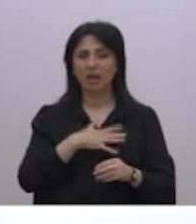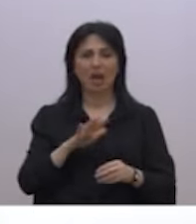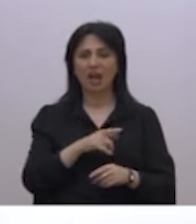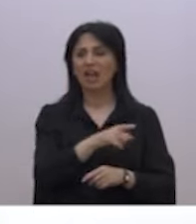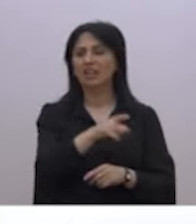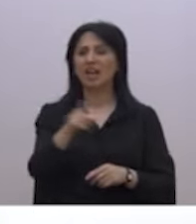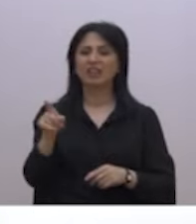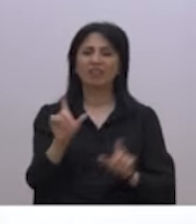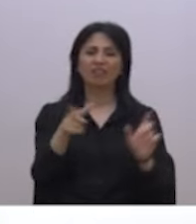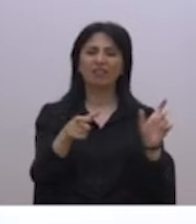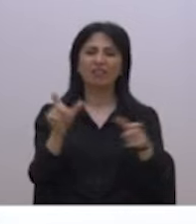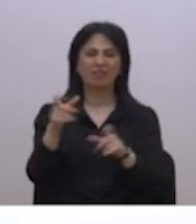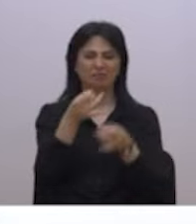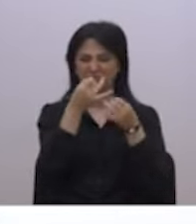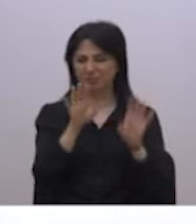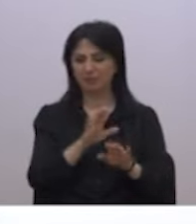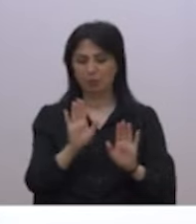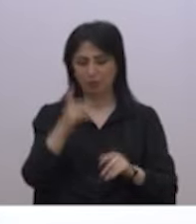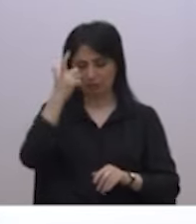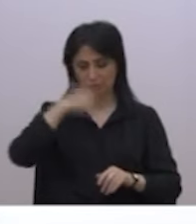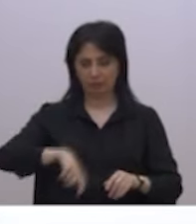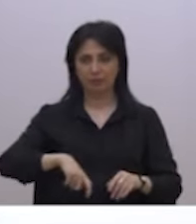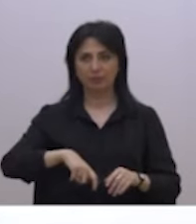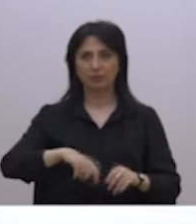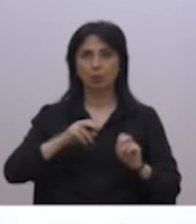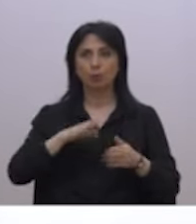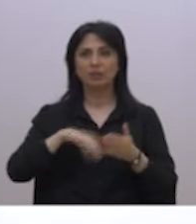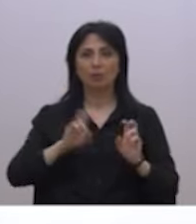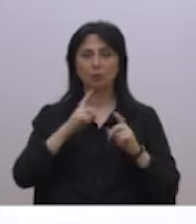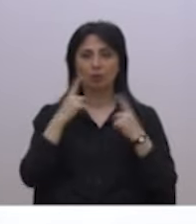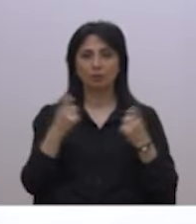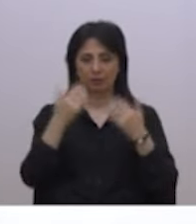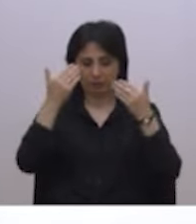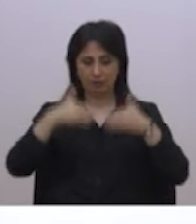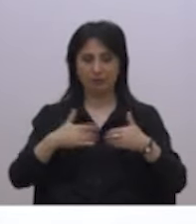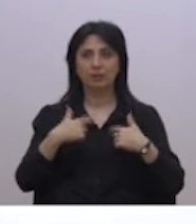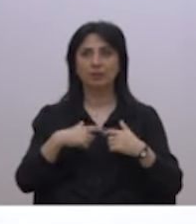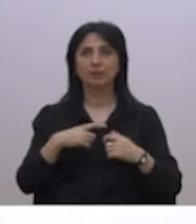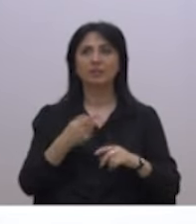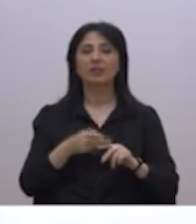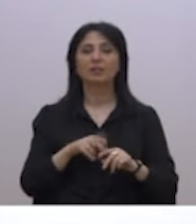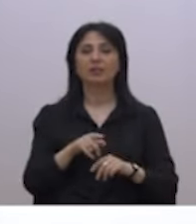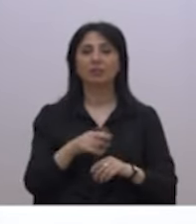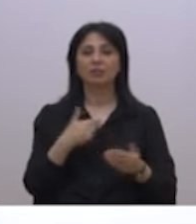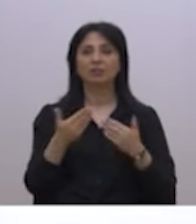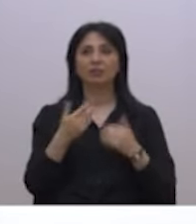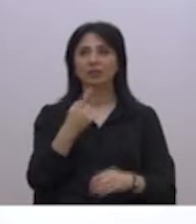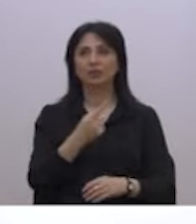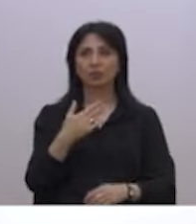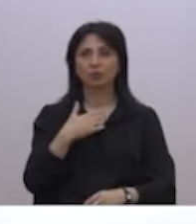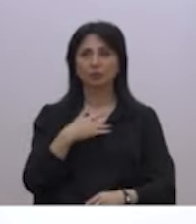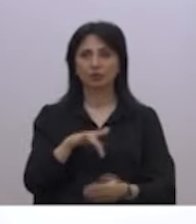თქვენი მორალური კატასტროფა. მას მხოლოდ საკუთარი უსაფრთხოება აინტერესებს. ამიტომ მე მივმართავ თვითონ